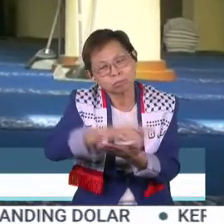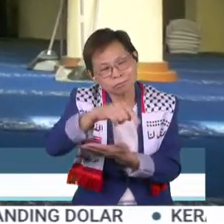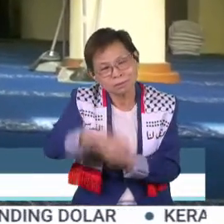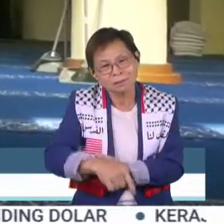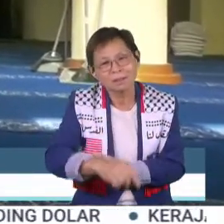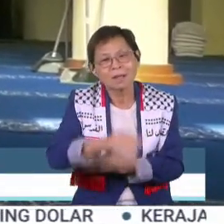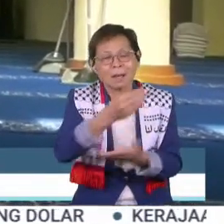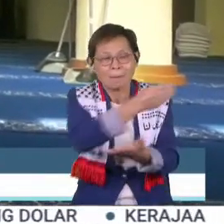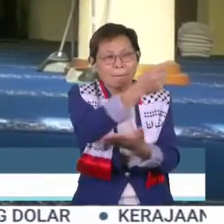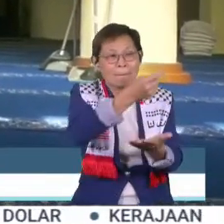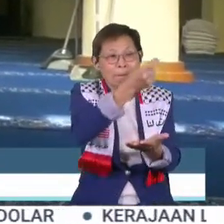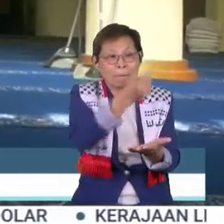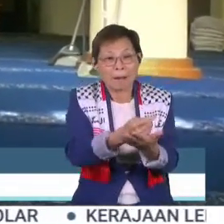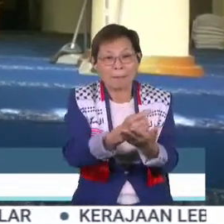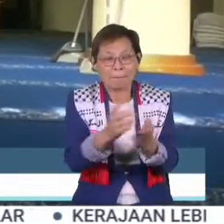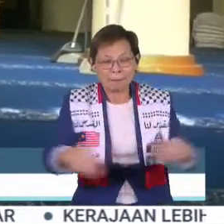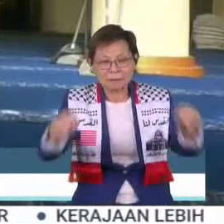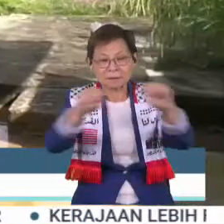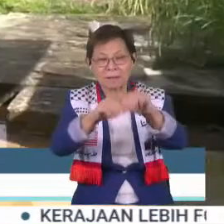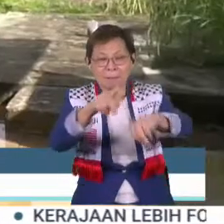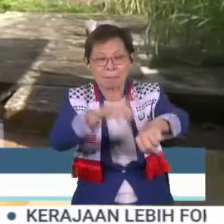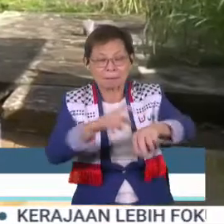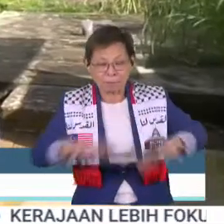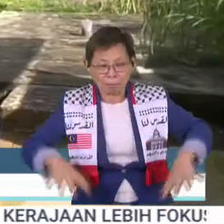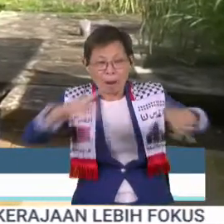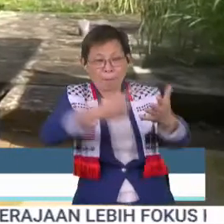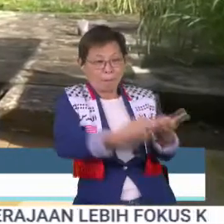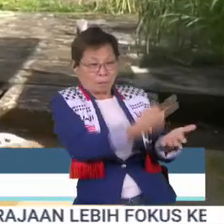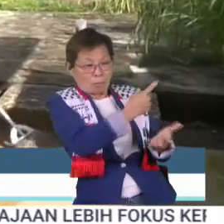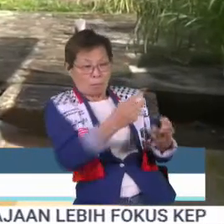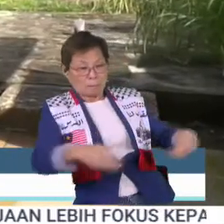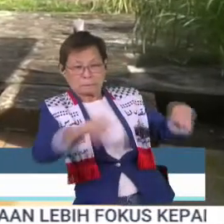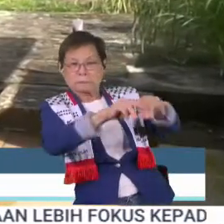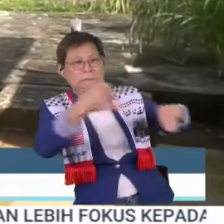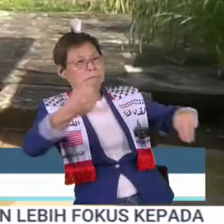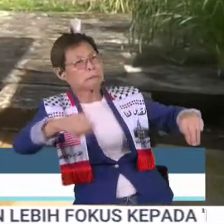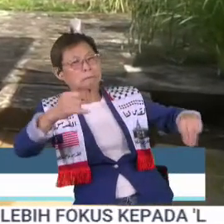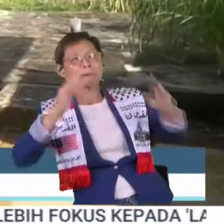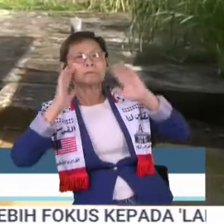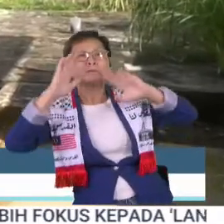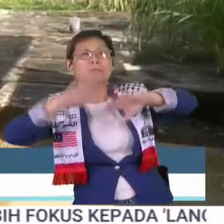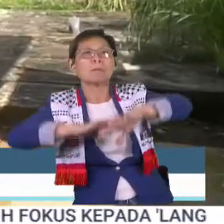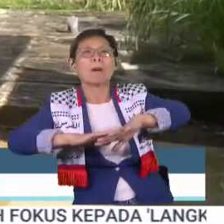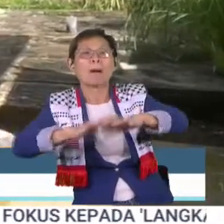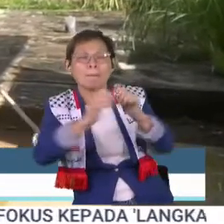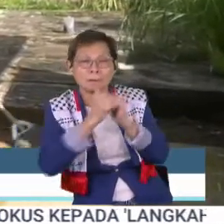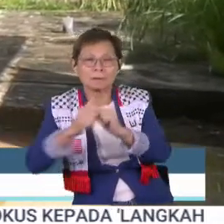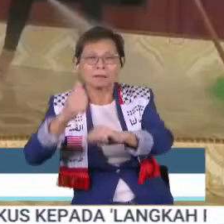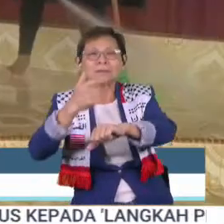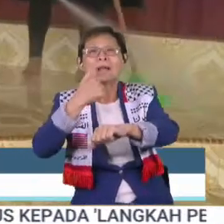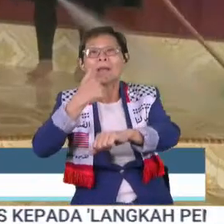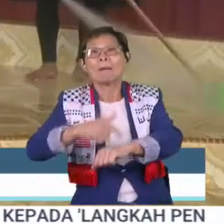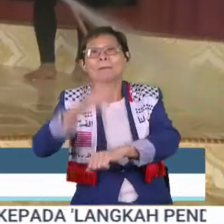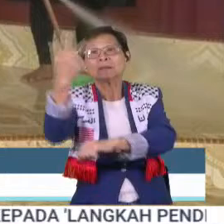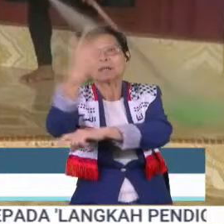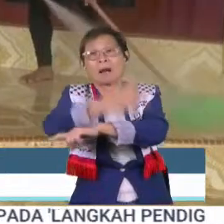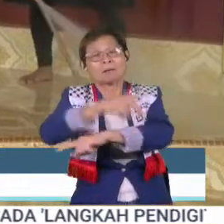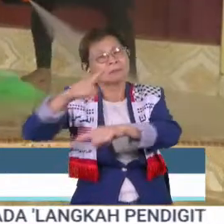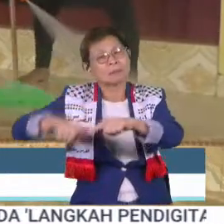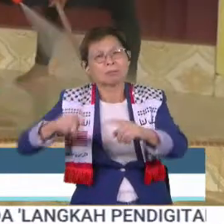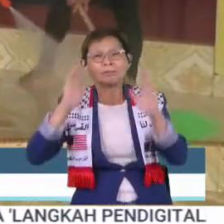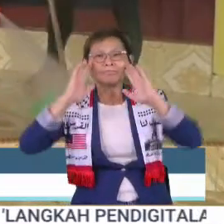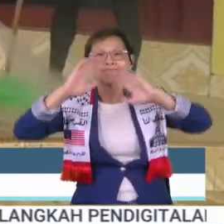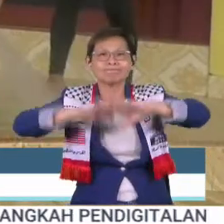Sementara itu, Bendahari Masjid Kasim Omar berkata ketika banjir minggu lalu, masjid berkenaan tidak dapat melaksanakan solat berjemaah selama 3 hari.